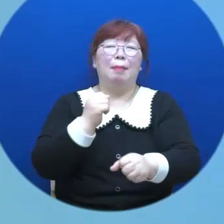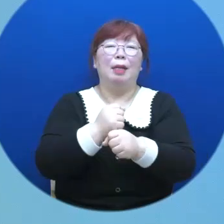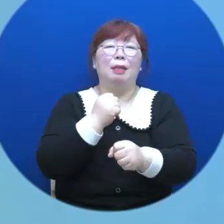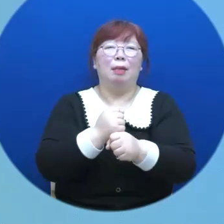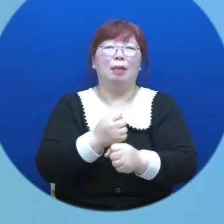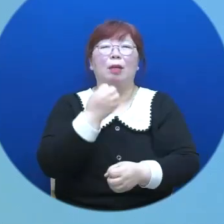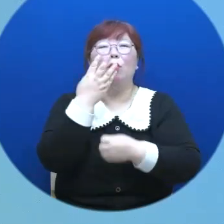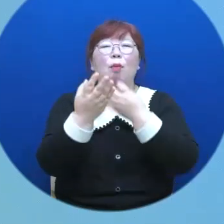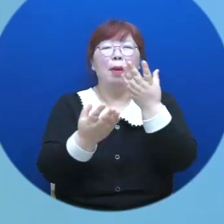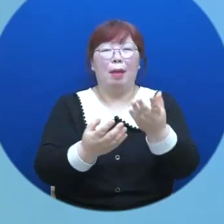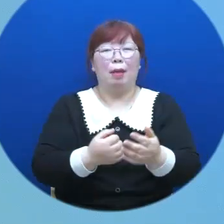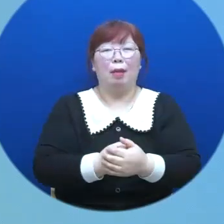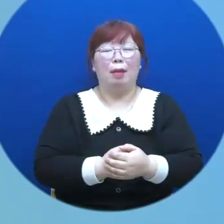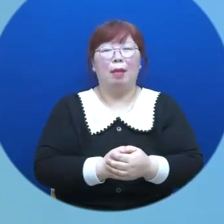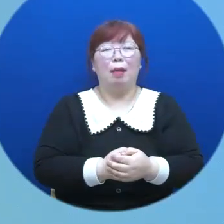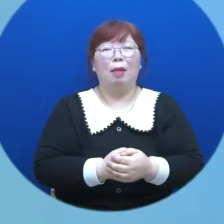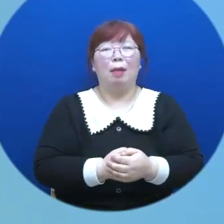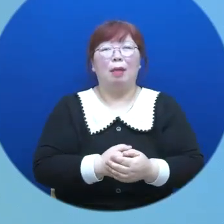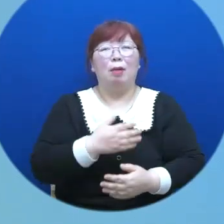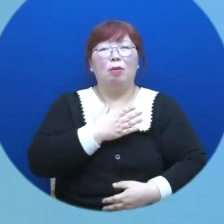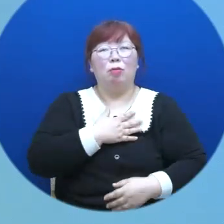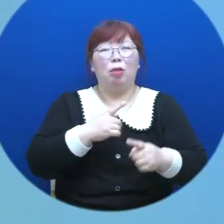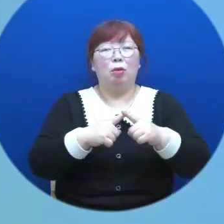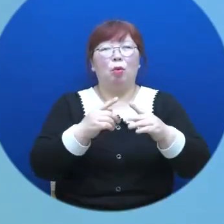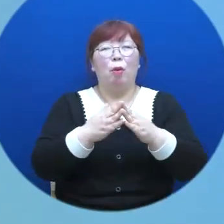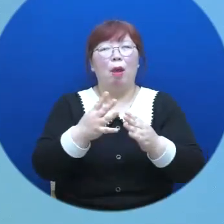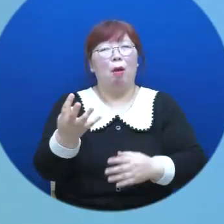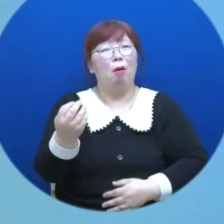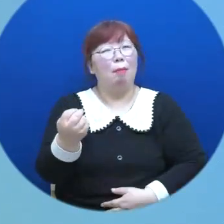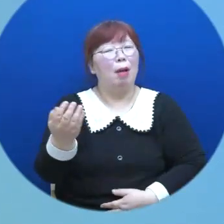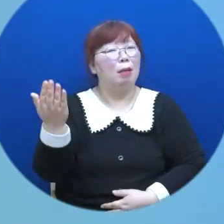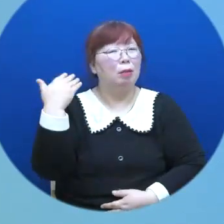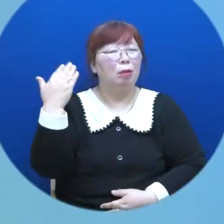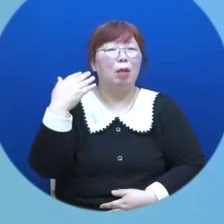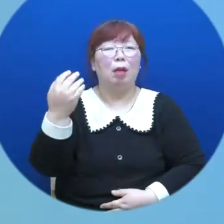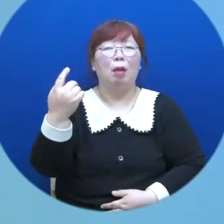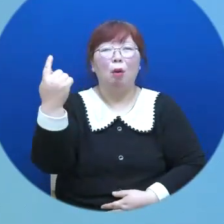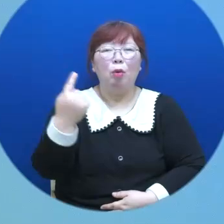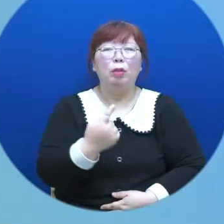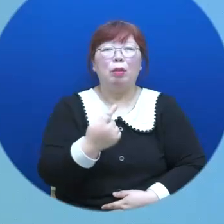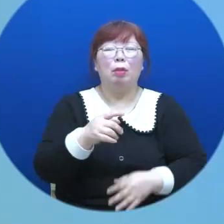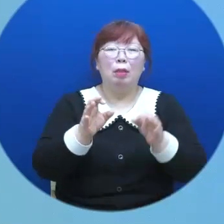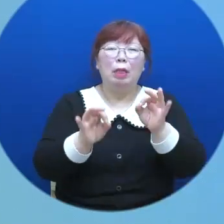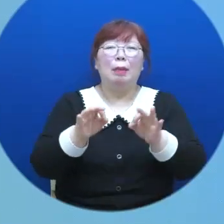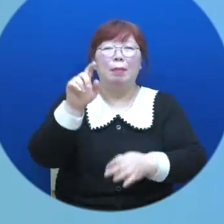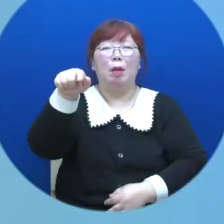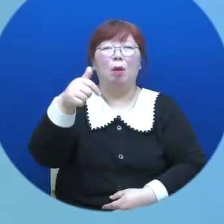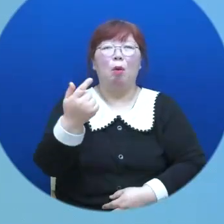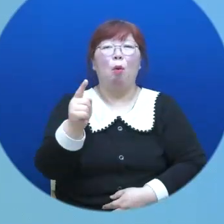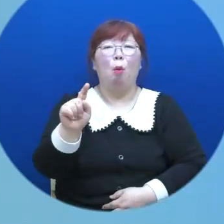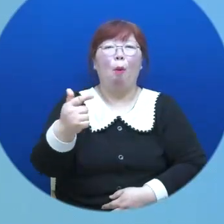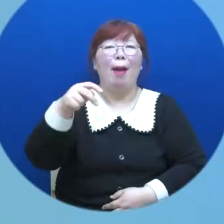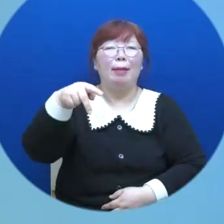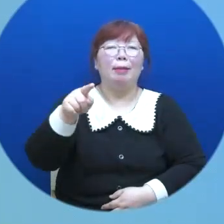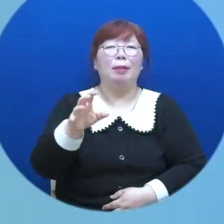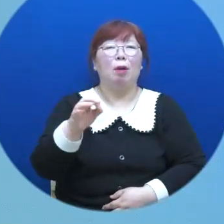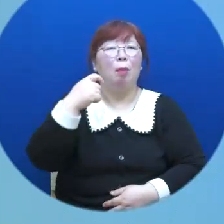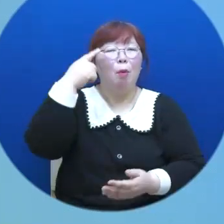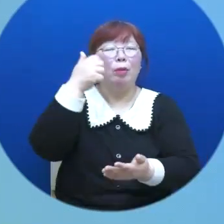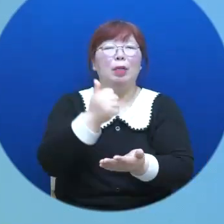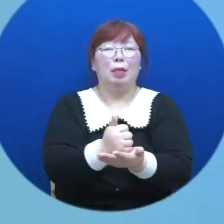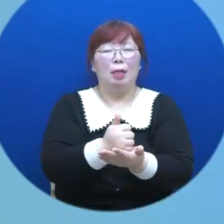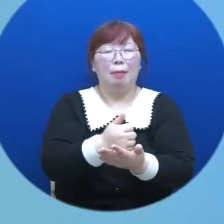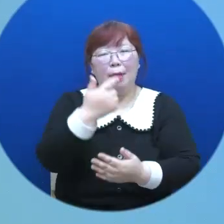봐요. 우리 교회에 몇 해 전에 왔던 김관성 목사님이 계세요. 행주에서 목회하다가 지금